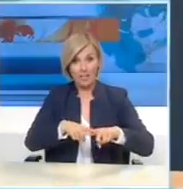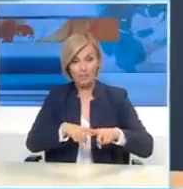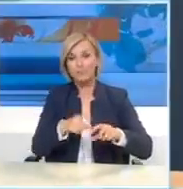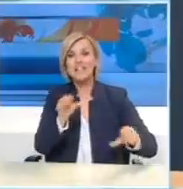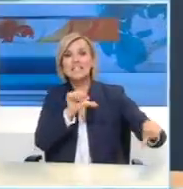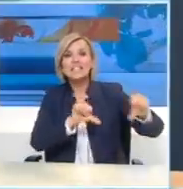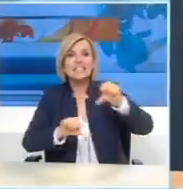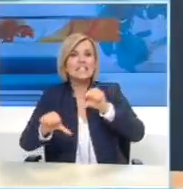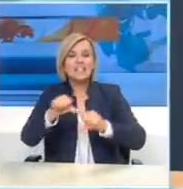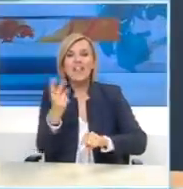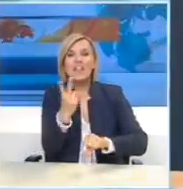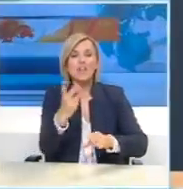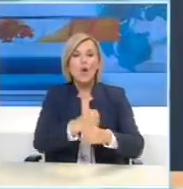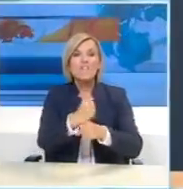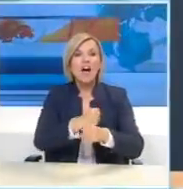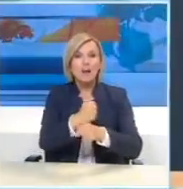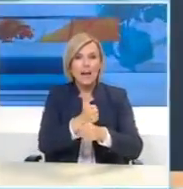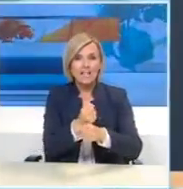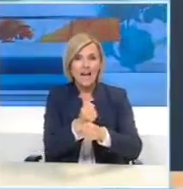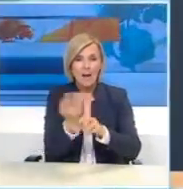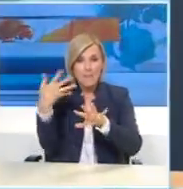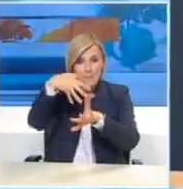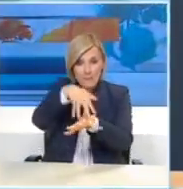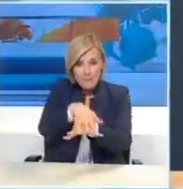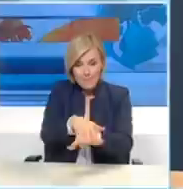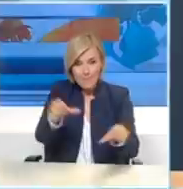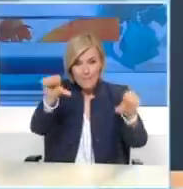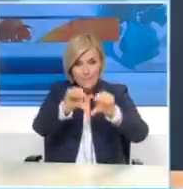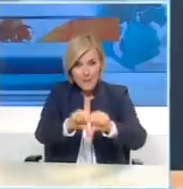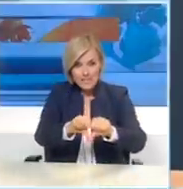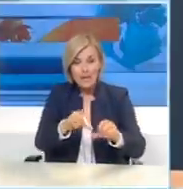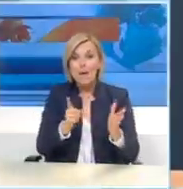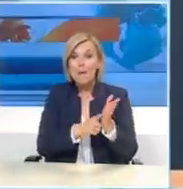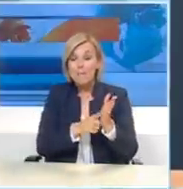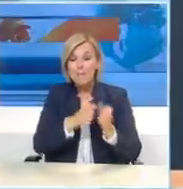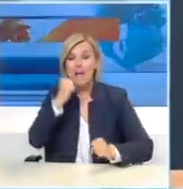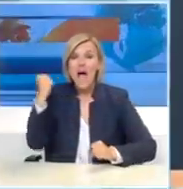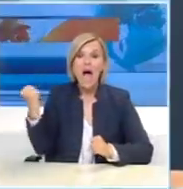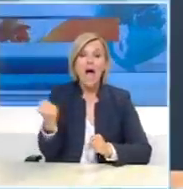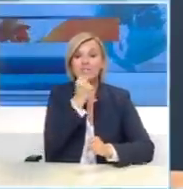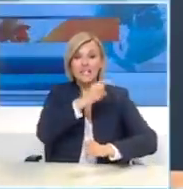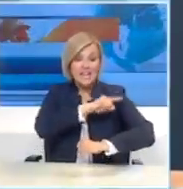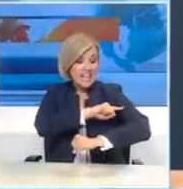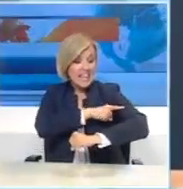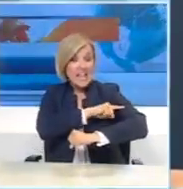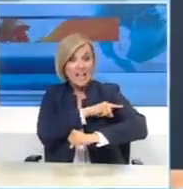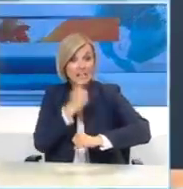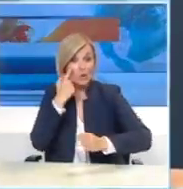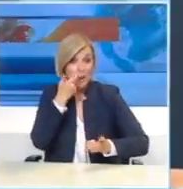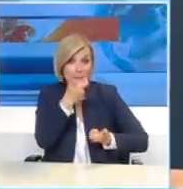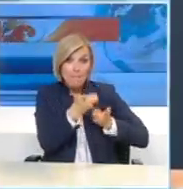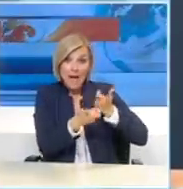συνδυασμού χλωροκίνης με αζιθρομικίνη, που είναι το άλλο φάρμακο, θα πρέπει να γίνεται υπό αυστηρή ιατρική παρακολούθηση και πάλι δεν είχαμε